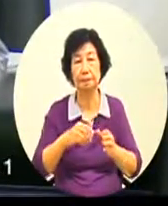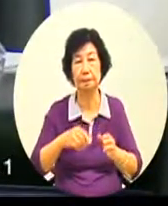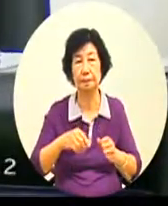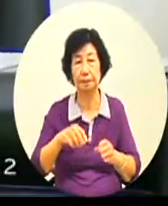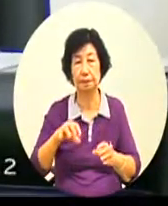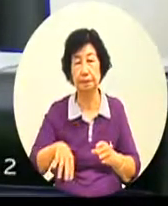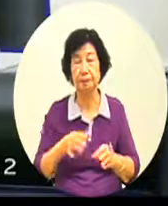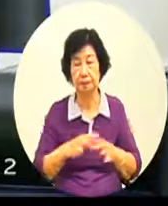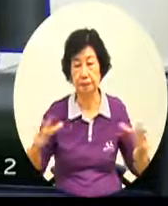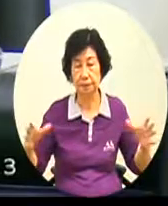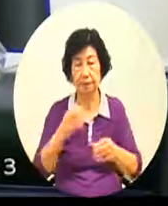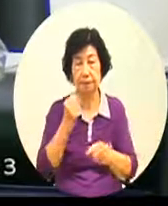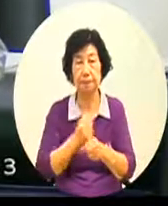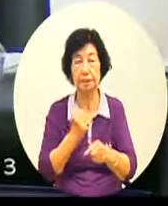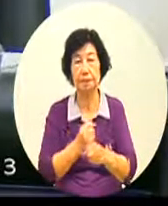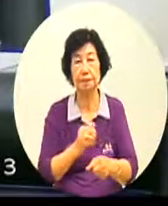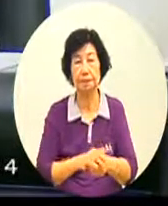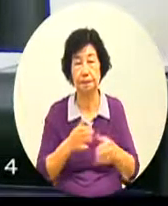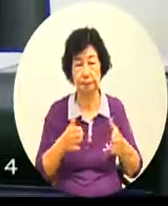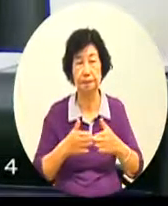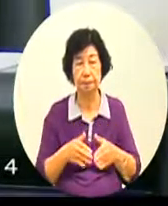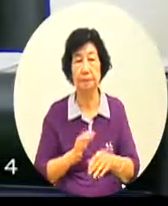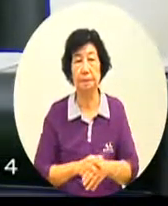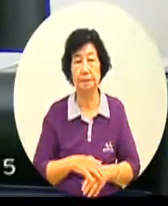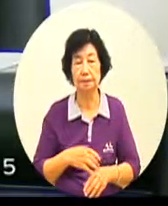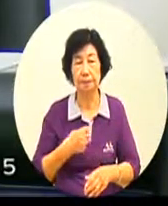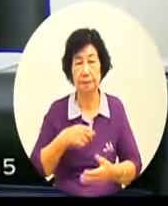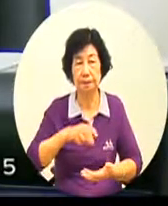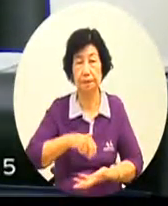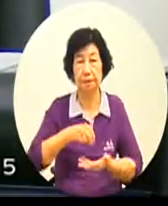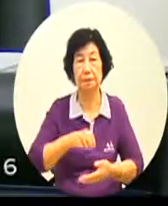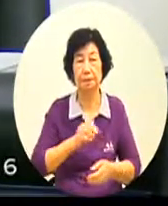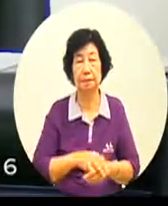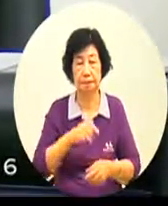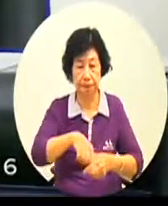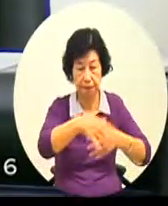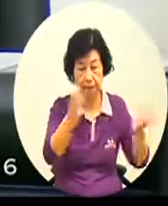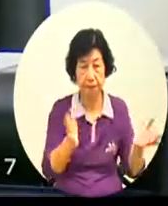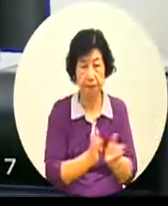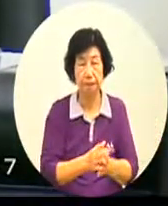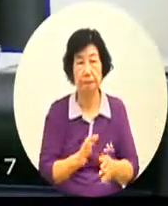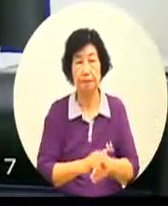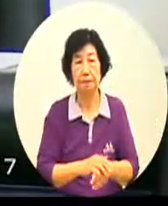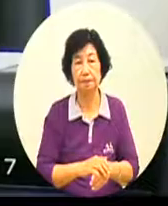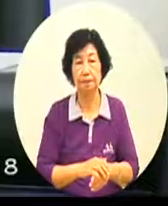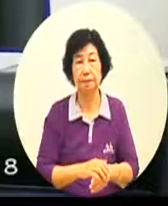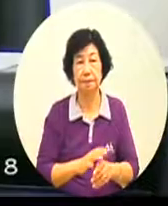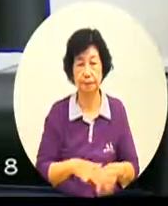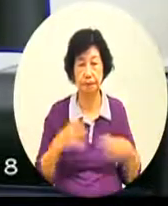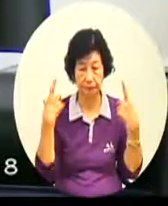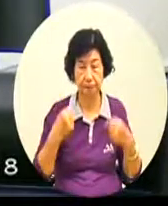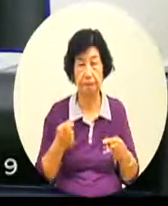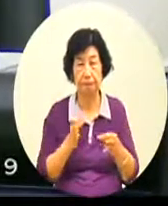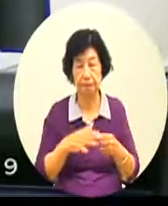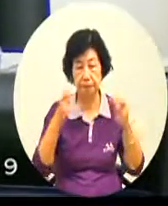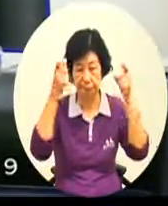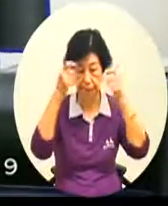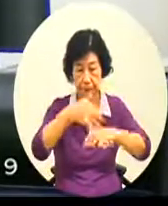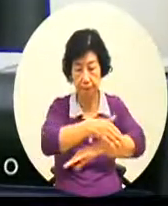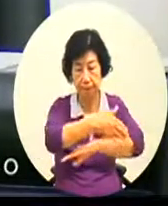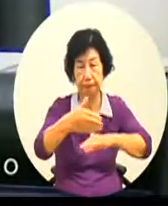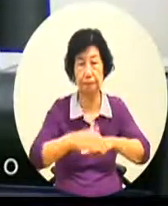然本席也很担心，因为我看到的这个部分有很多没有建置的是原高雄县的那原高雄